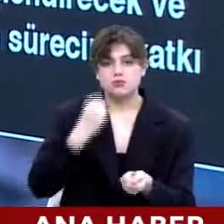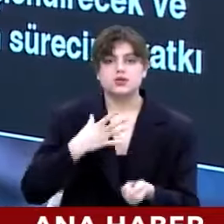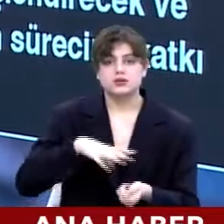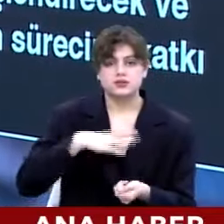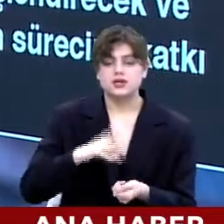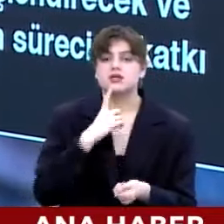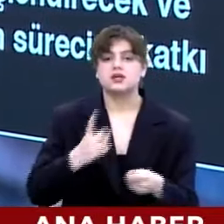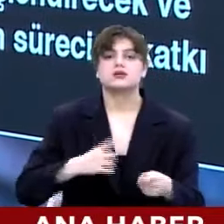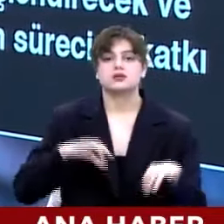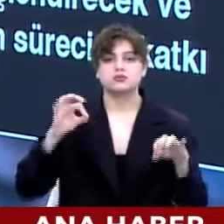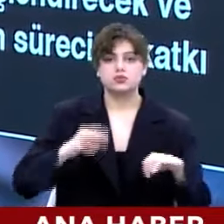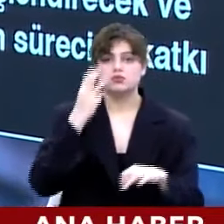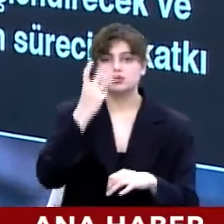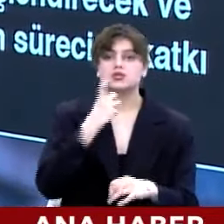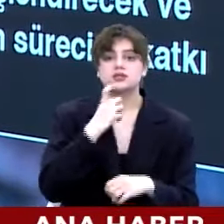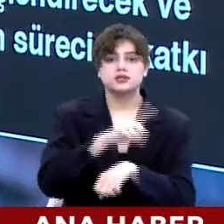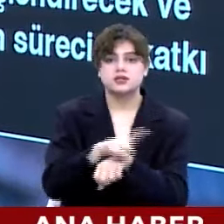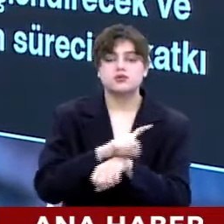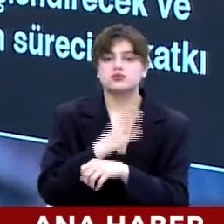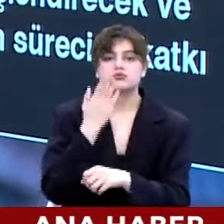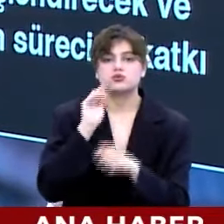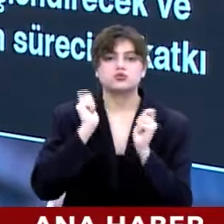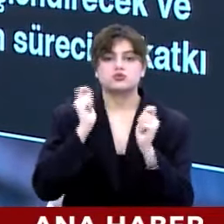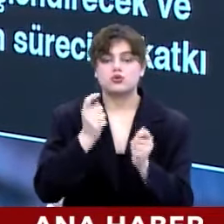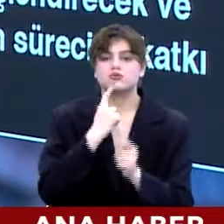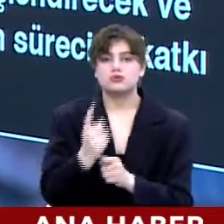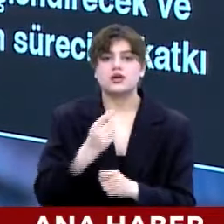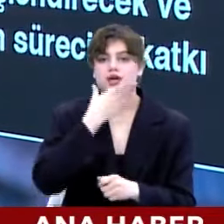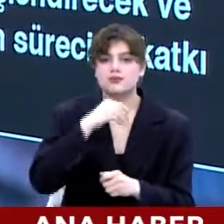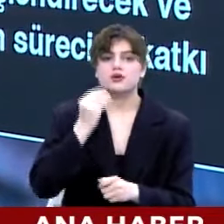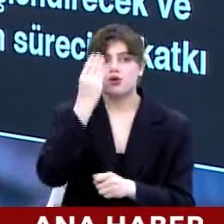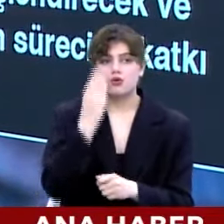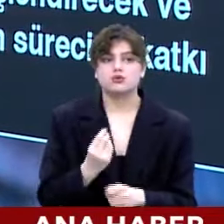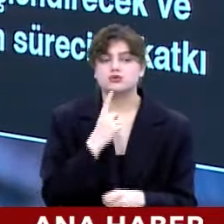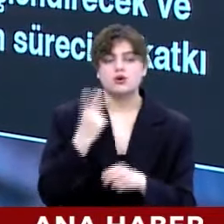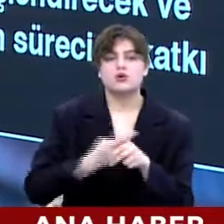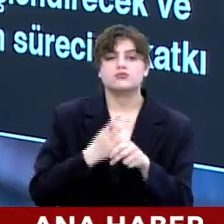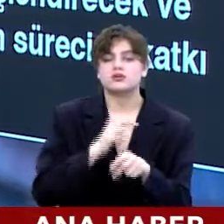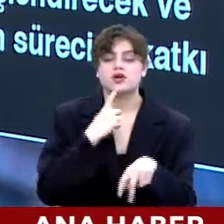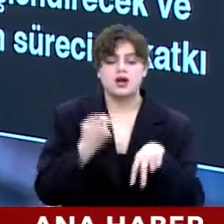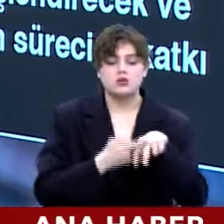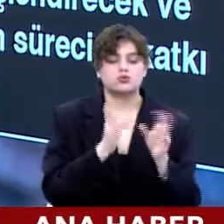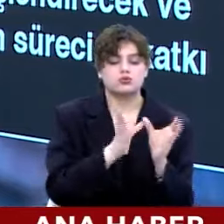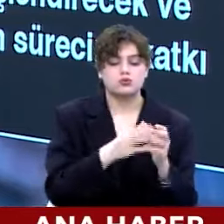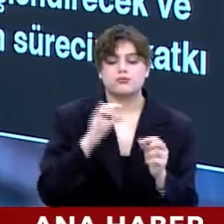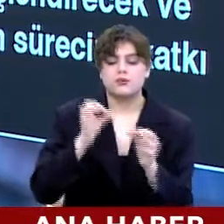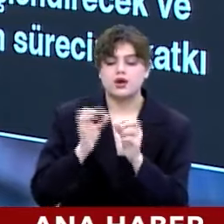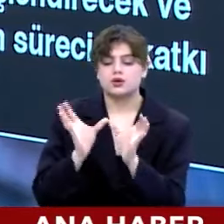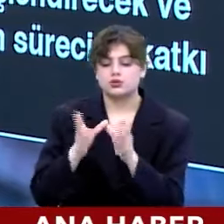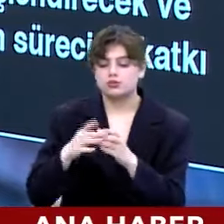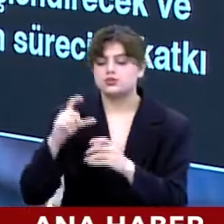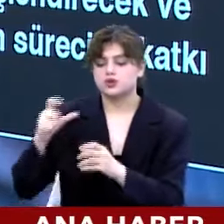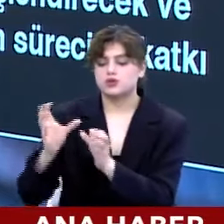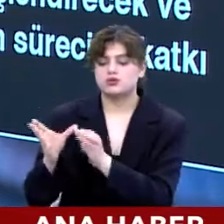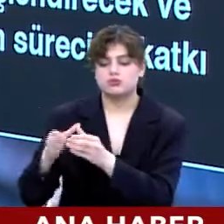isteyenler. Şimdi bu 3 yıl boyunca artık çok zor. Emekli olacak. Örneğin bir A kurumu, B kurumu, C kurumu, D